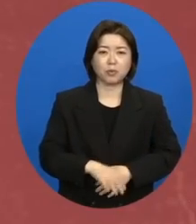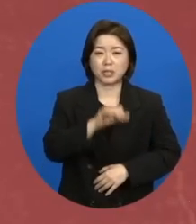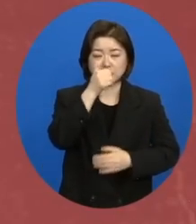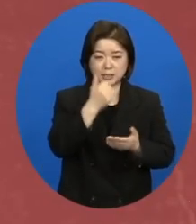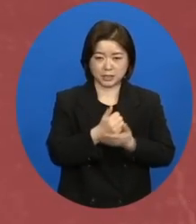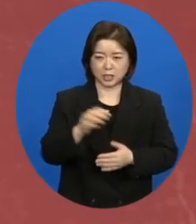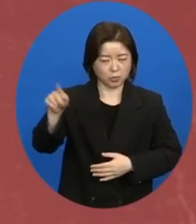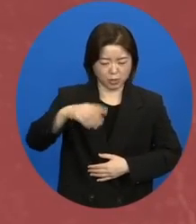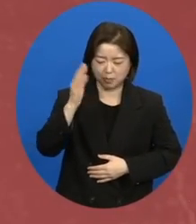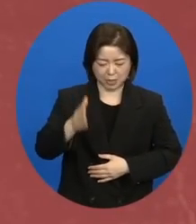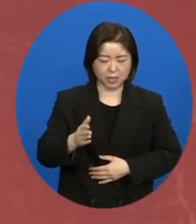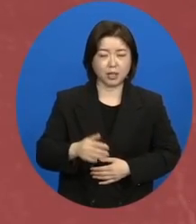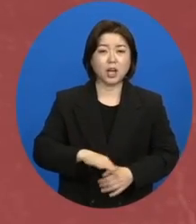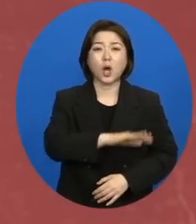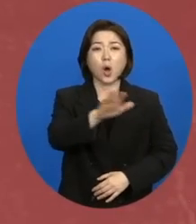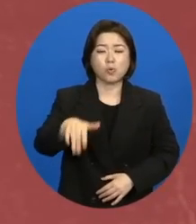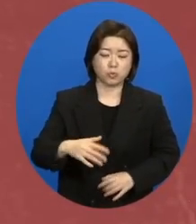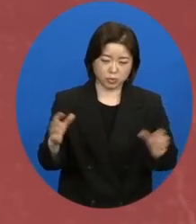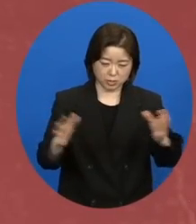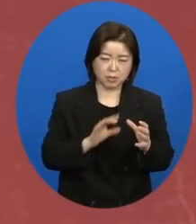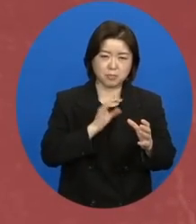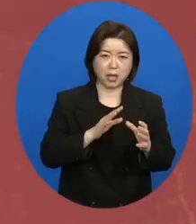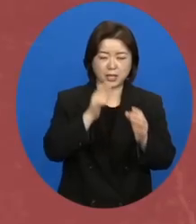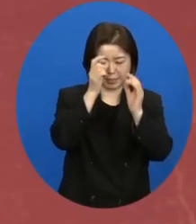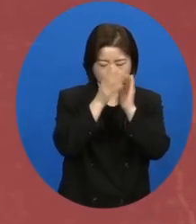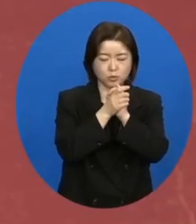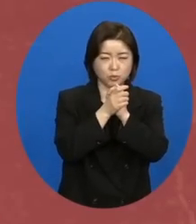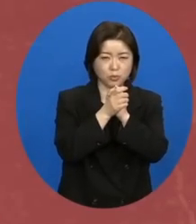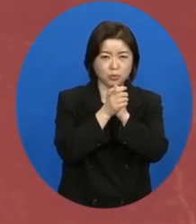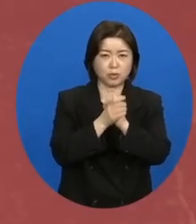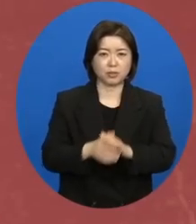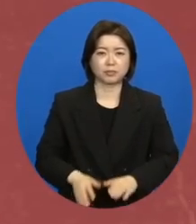안 와도 되고 우리끼리만 한다.